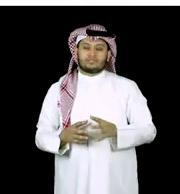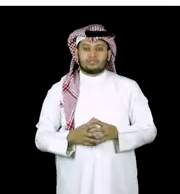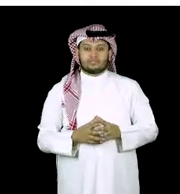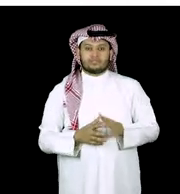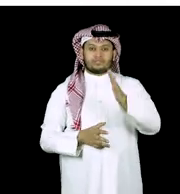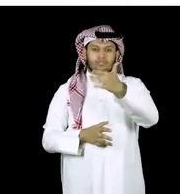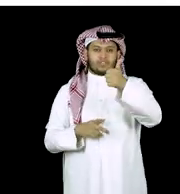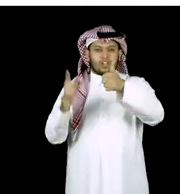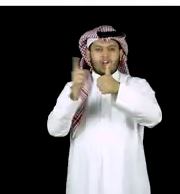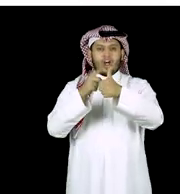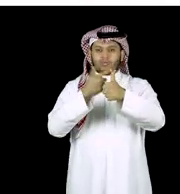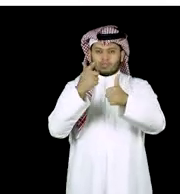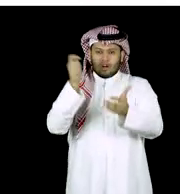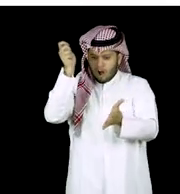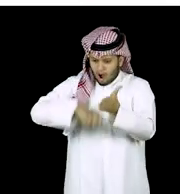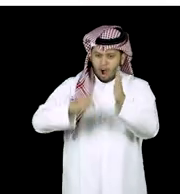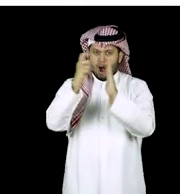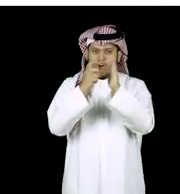السلطة التشريعية،